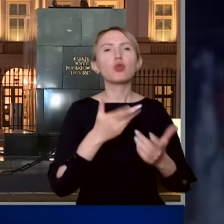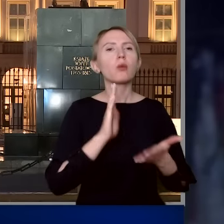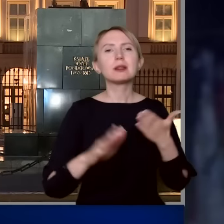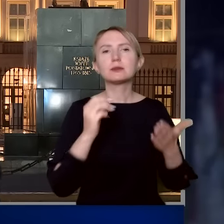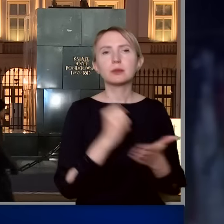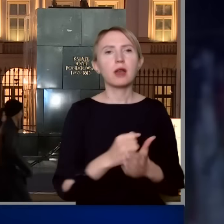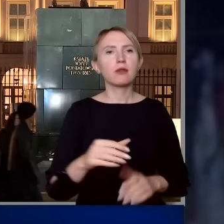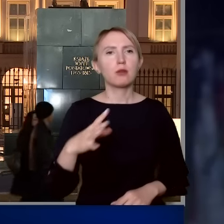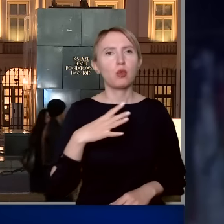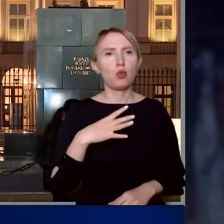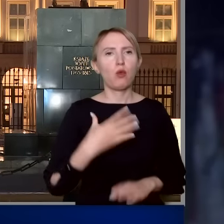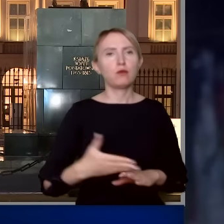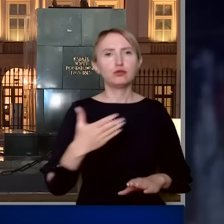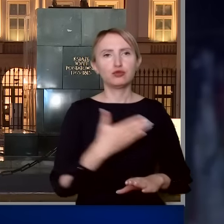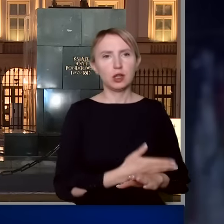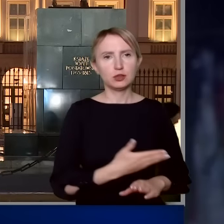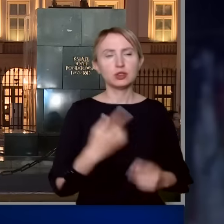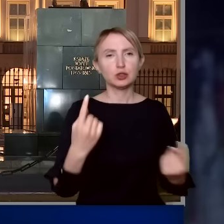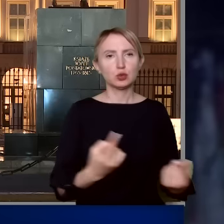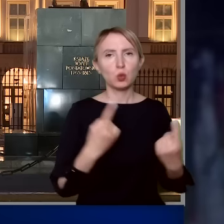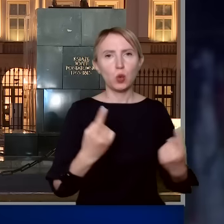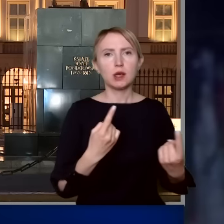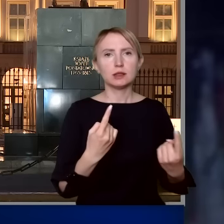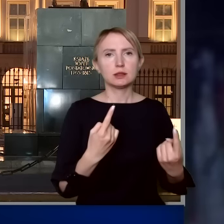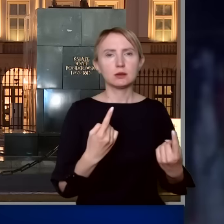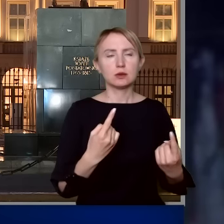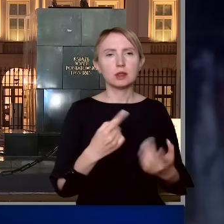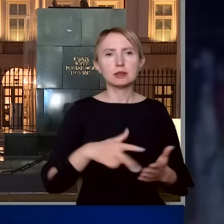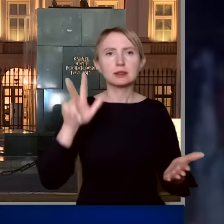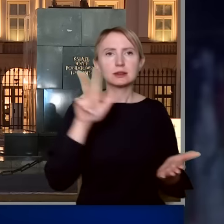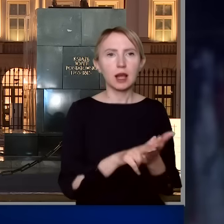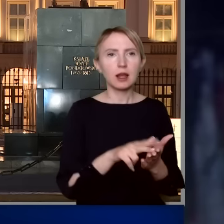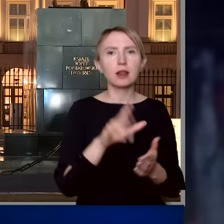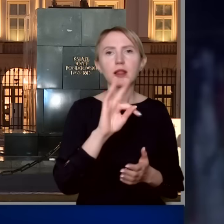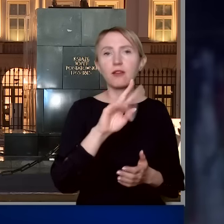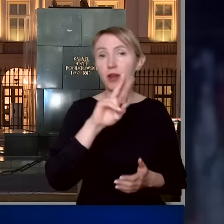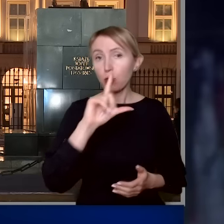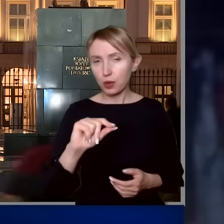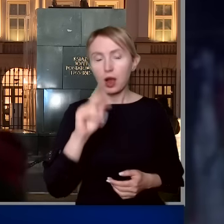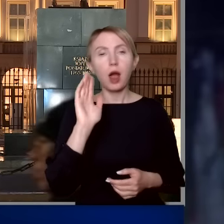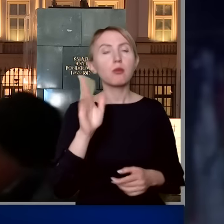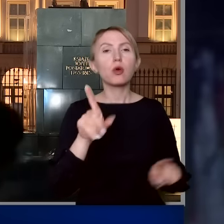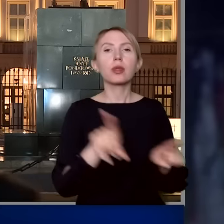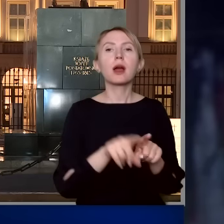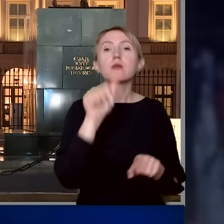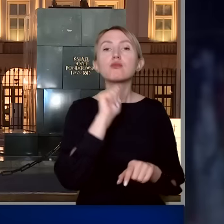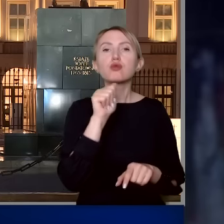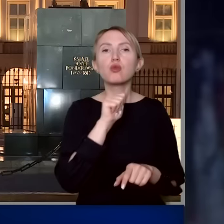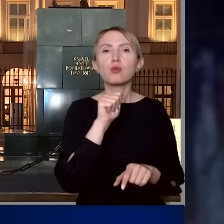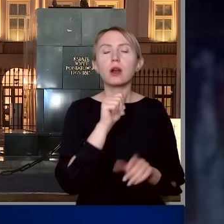miejsce wcześniej w przypadku zarówno zamachu na TVP, jak i później próba instalacji tam